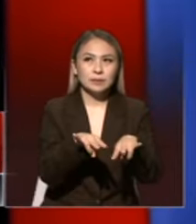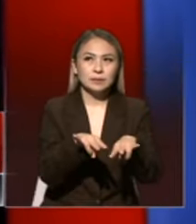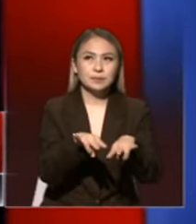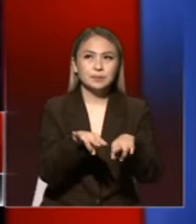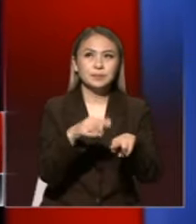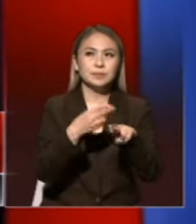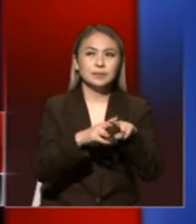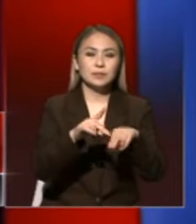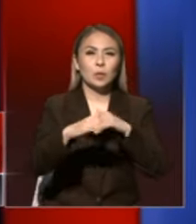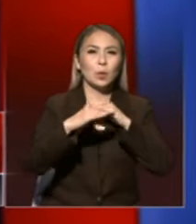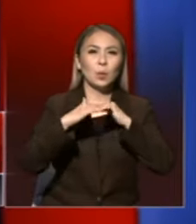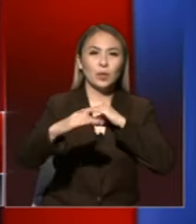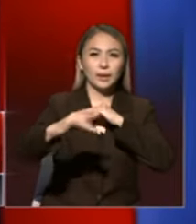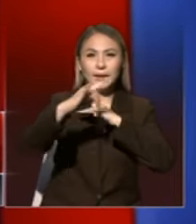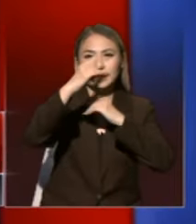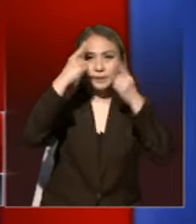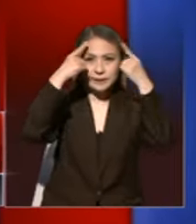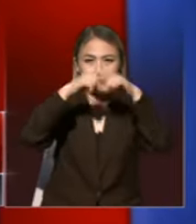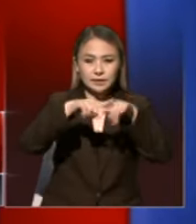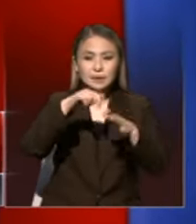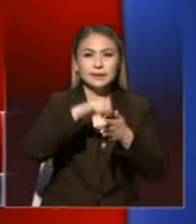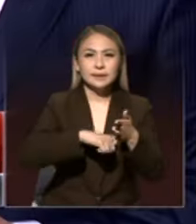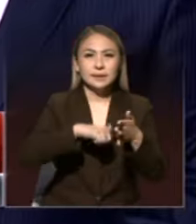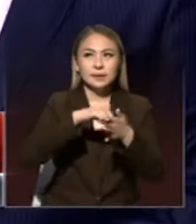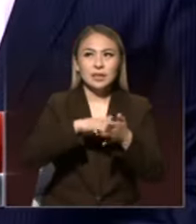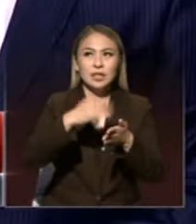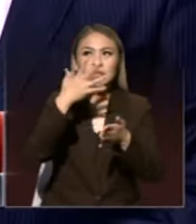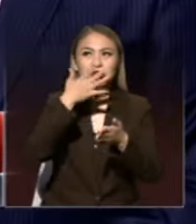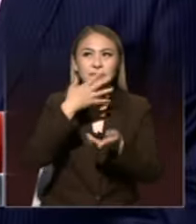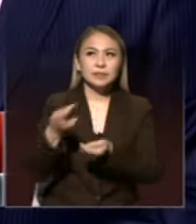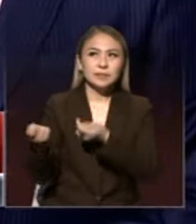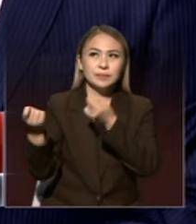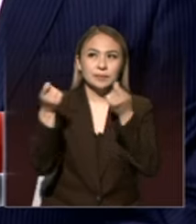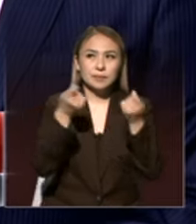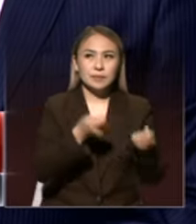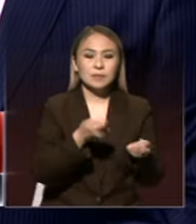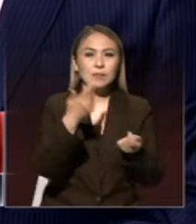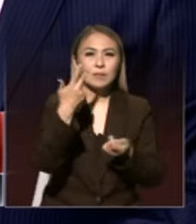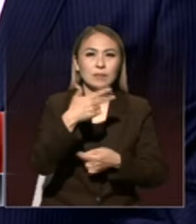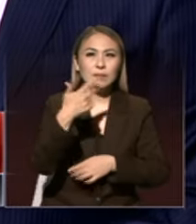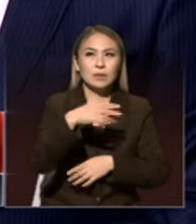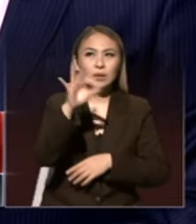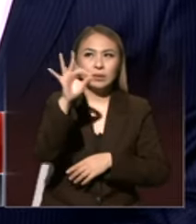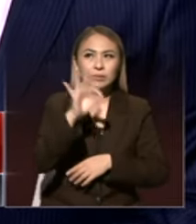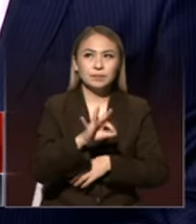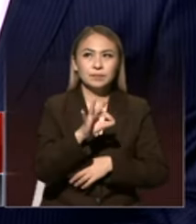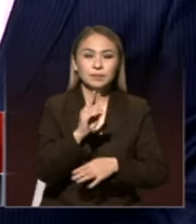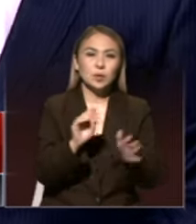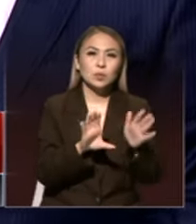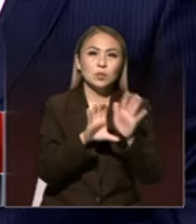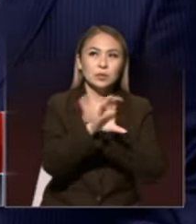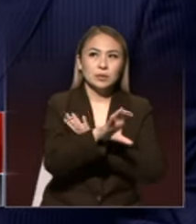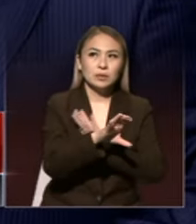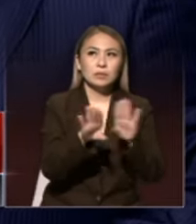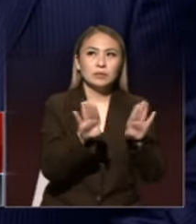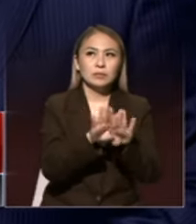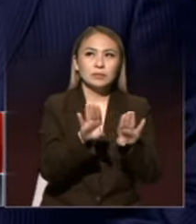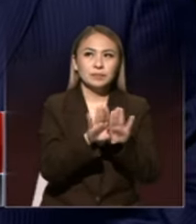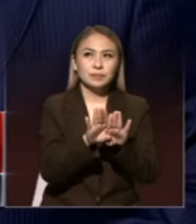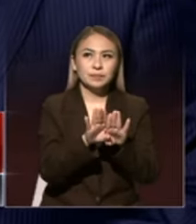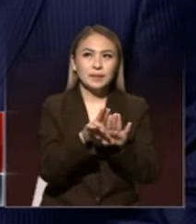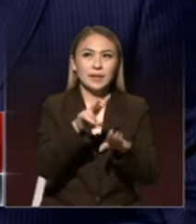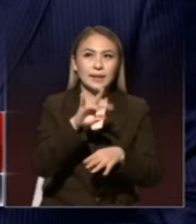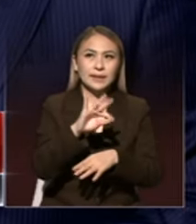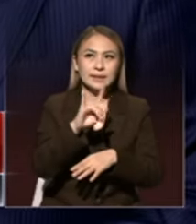ол отандық техника болған себебі шетелден алып келсеңіз утиль алым төлейсіз. 30% субсидия беріледі, жағдай жеңілдетілген